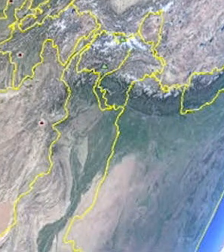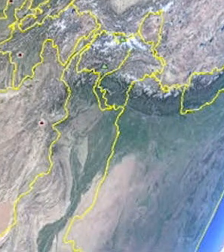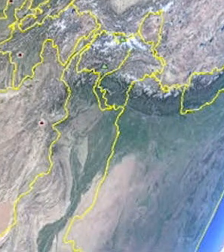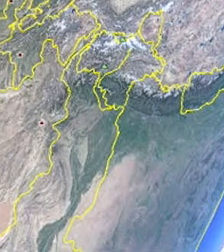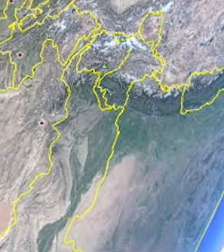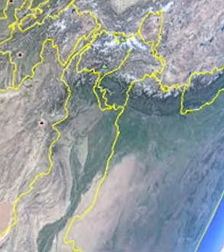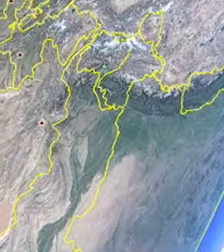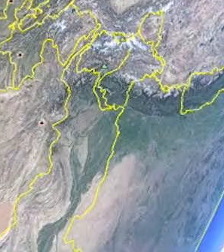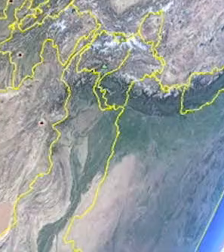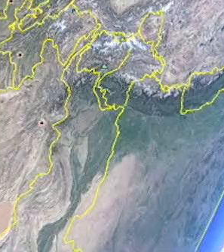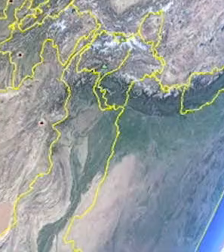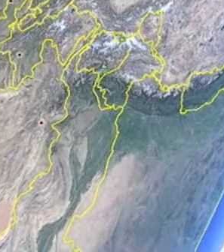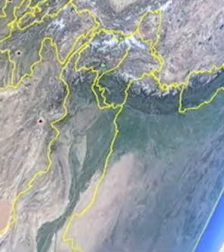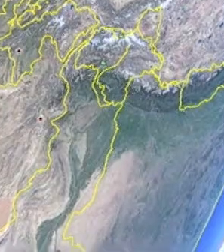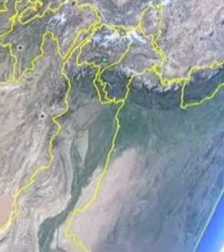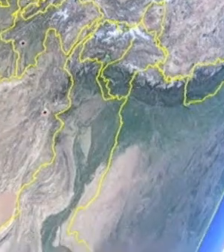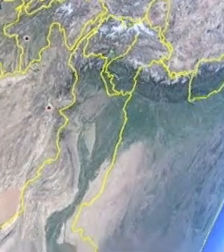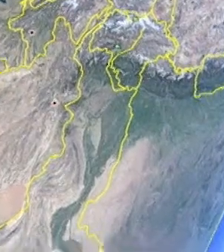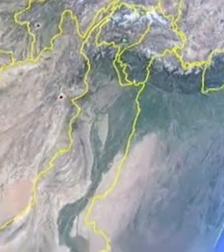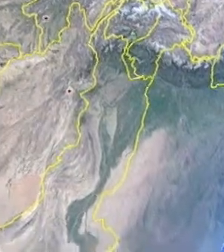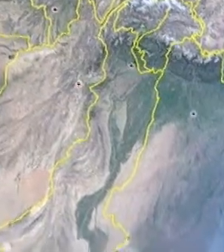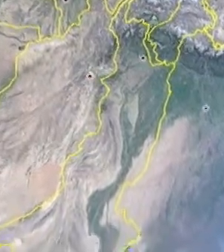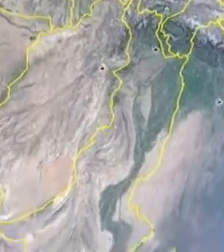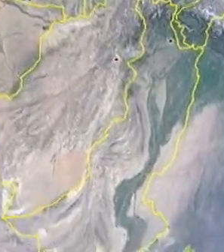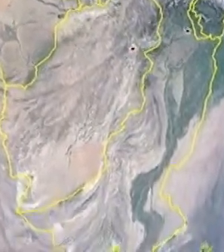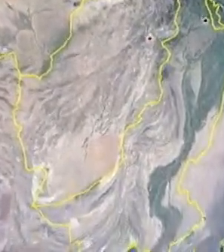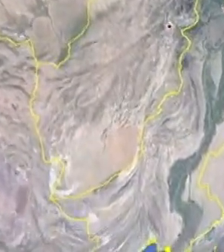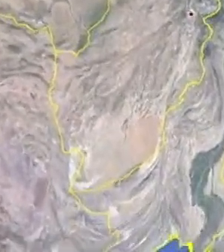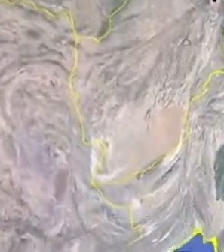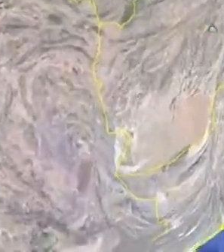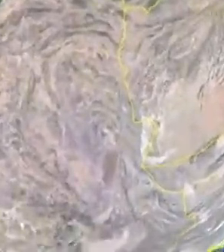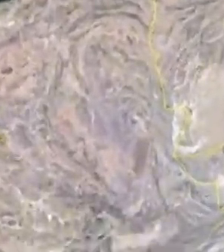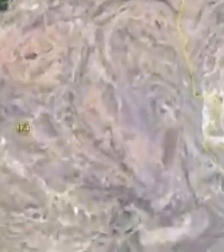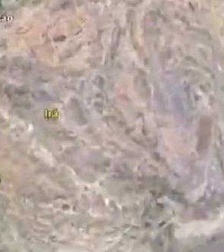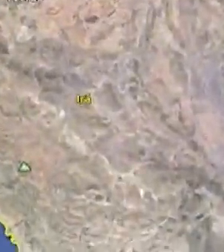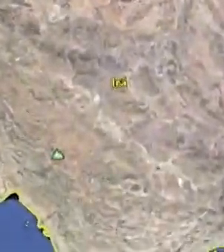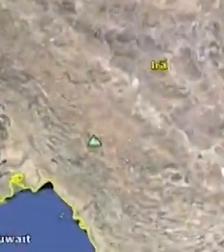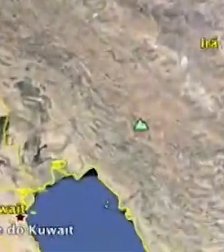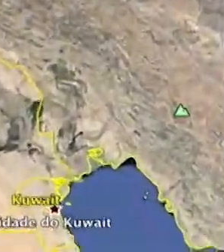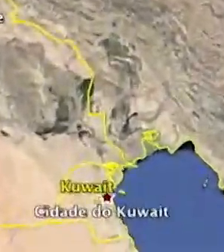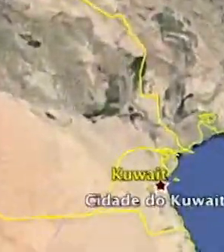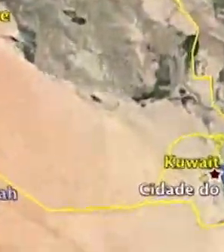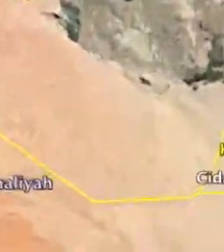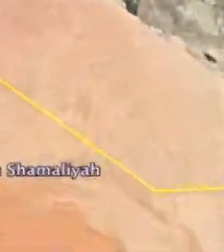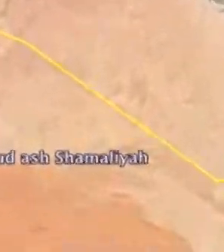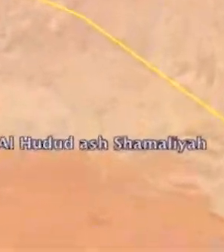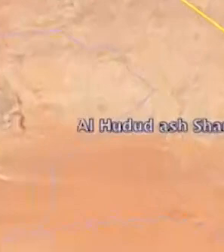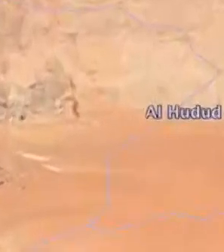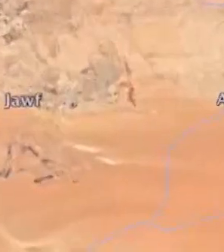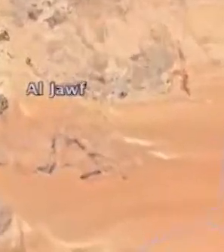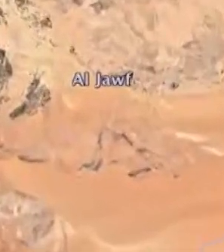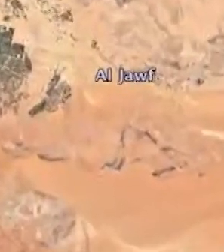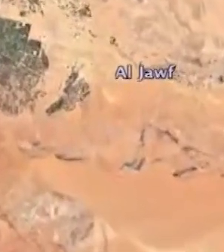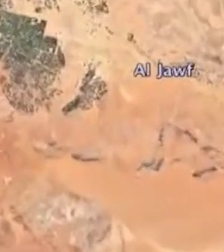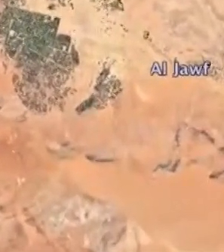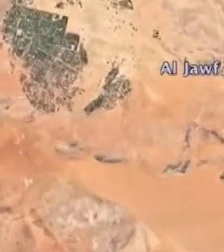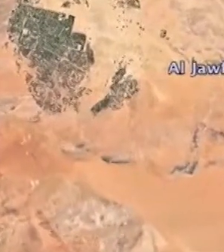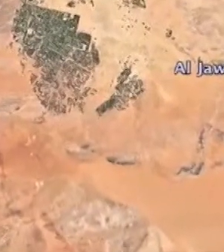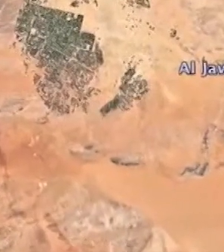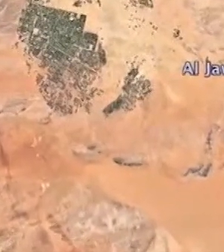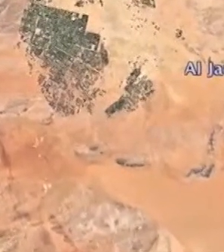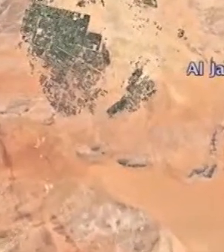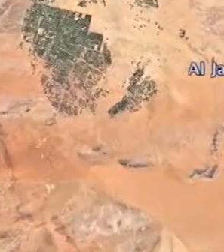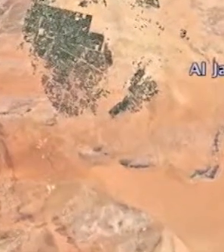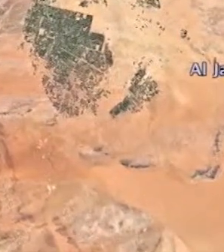d'unité et de communion, comme l'ont vécu les Hébreux à leur sortie d'Égypte, les disciples avec le